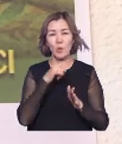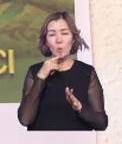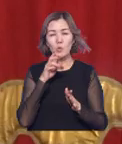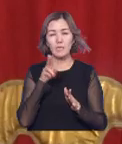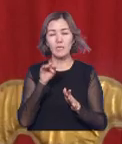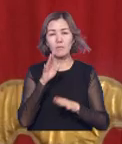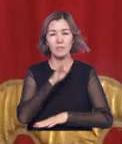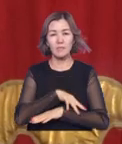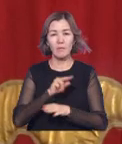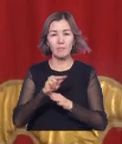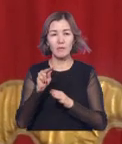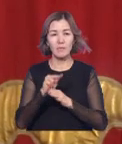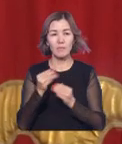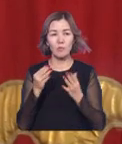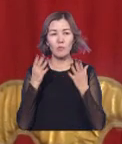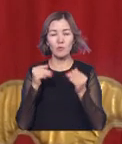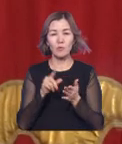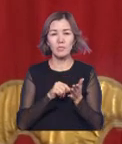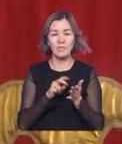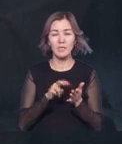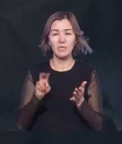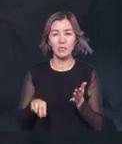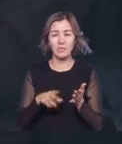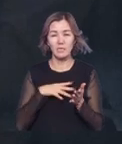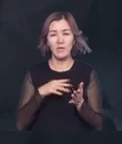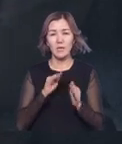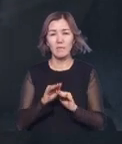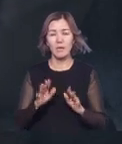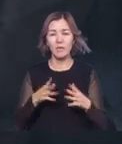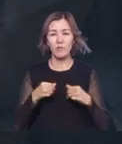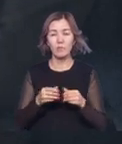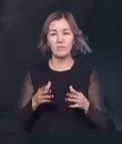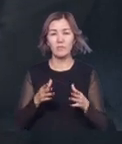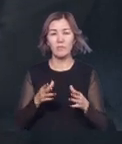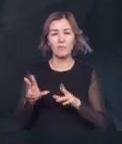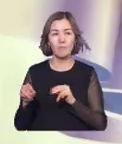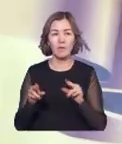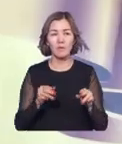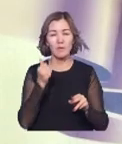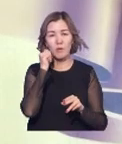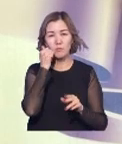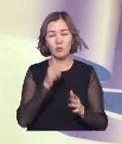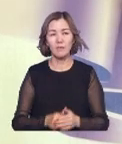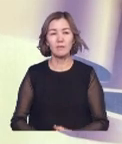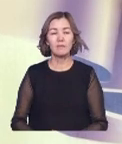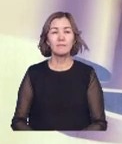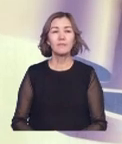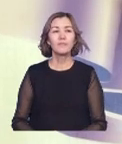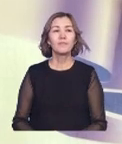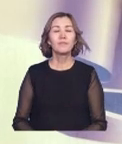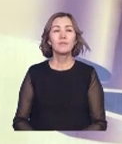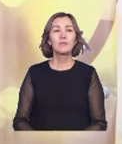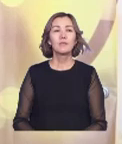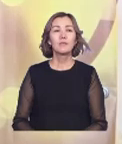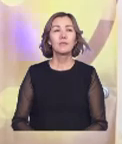әдебиеті пәнінен сабақ берді. Бүгінде зейнет демалысында немере шөбересінің ортасында бақытты әже. Алдымдан